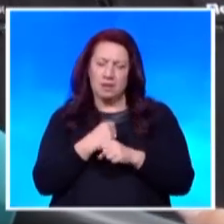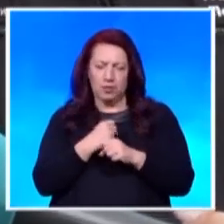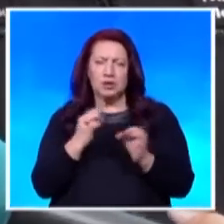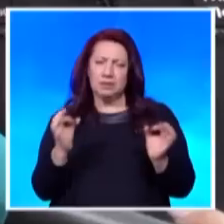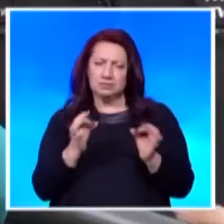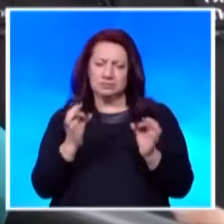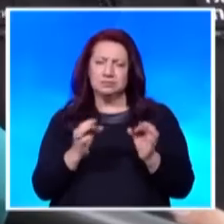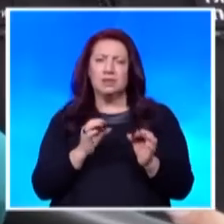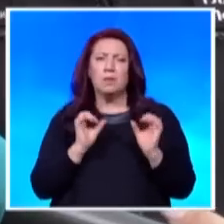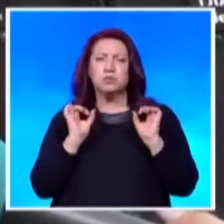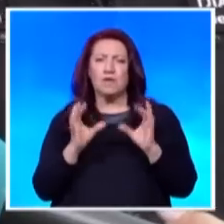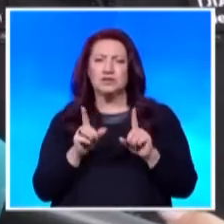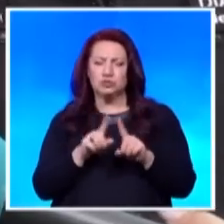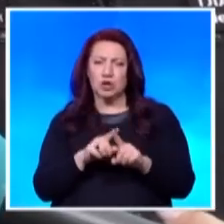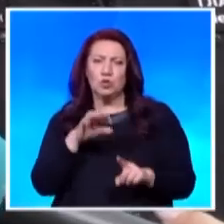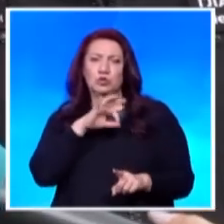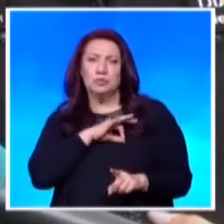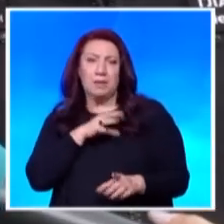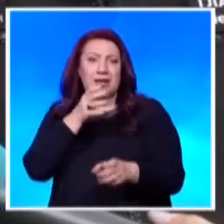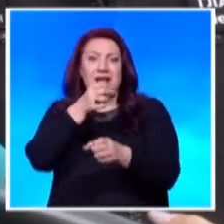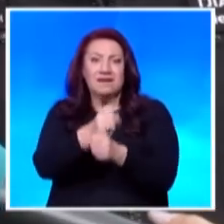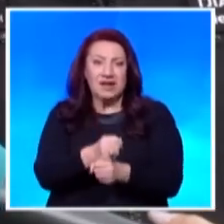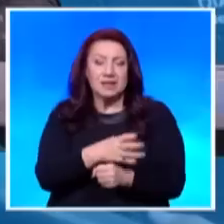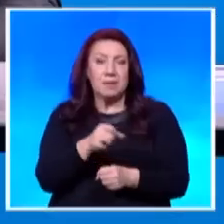в момента в къщата, без да успеят да реагират.